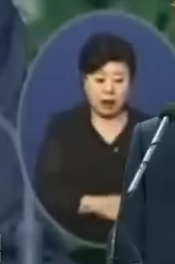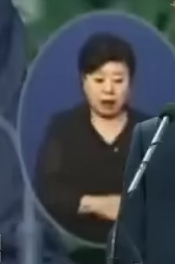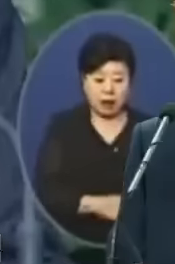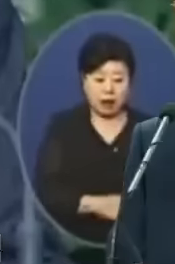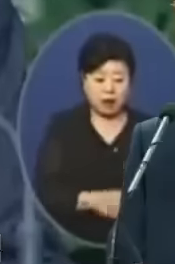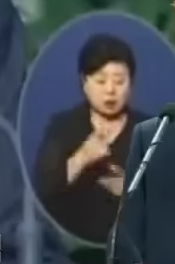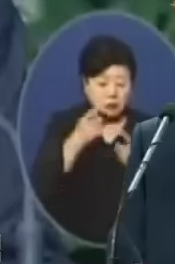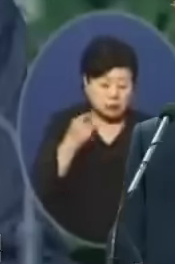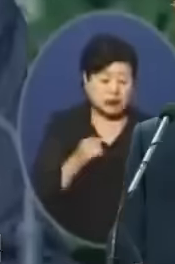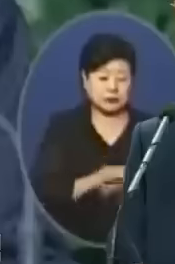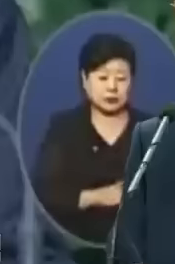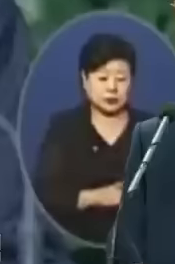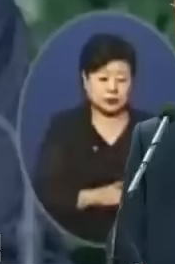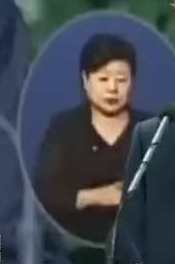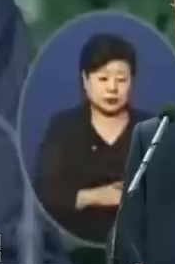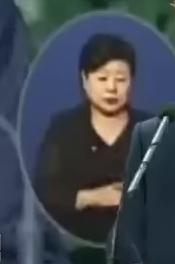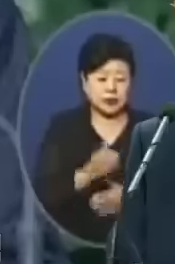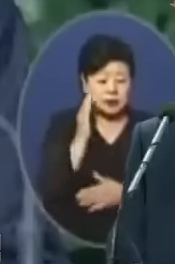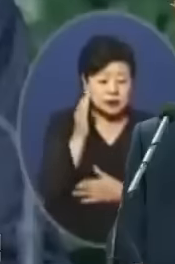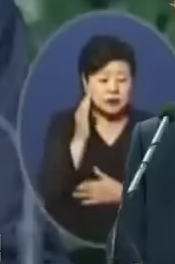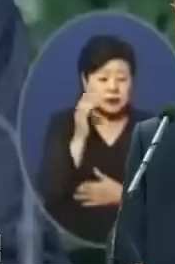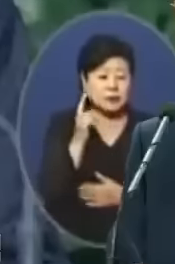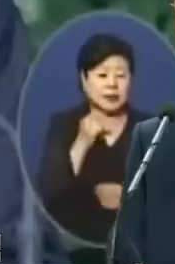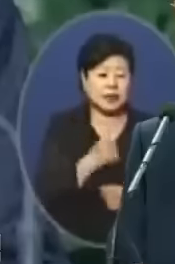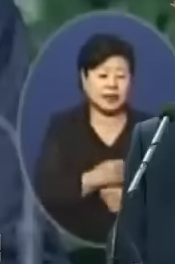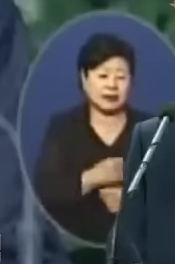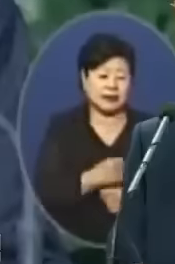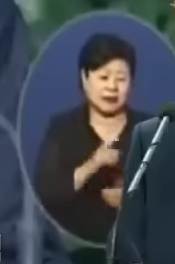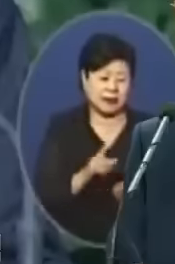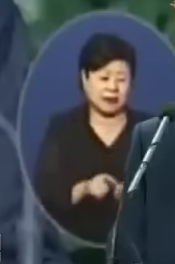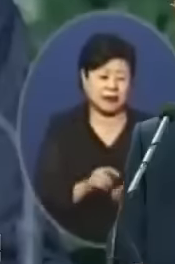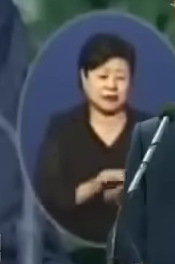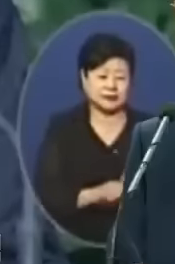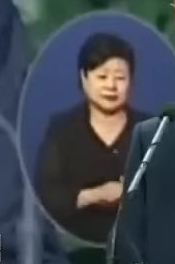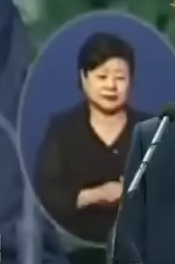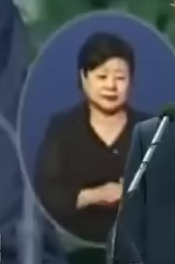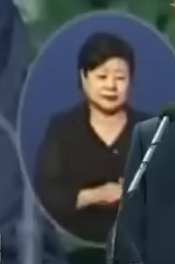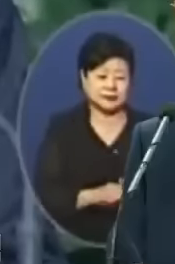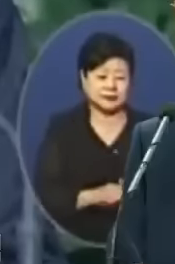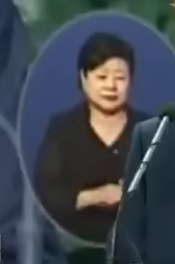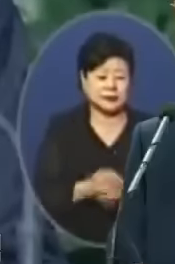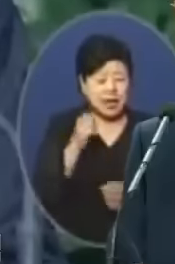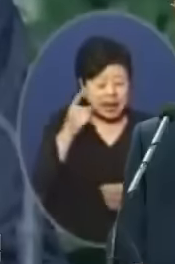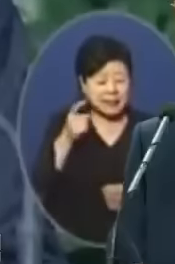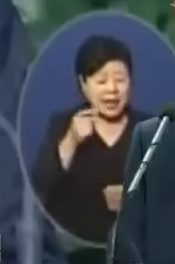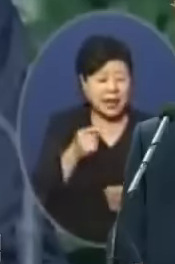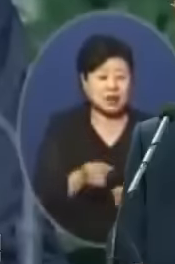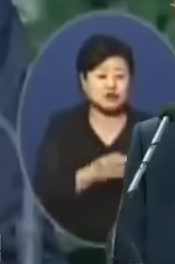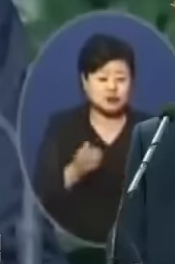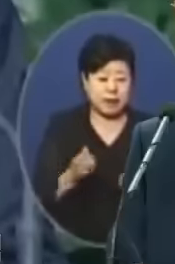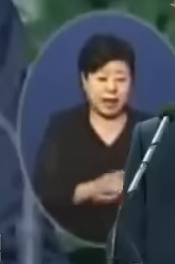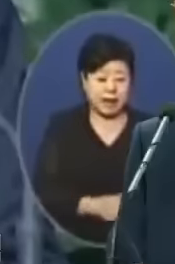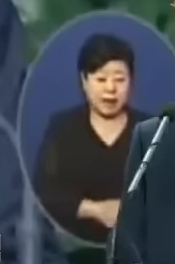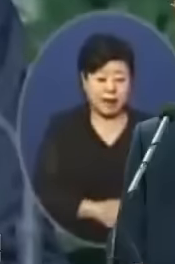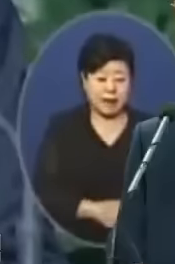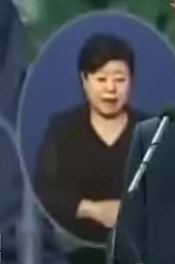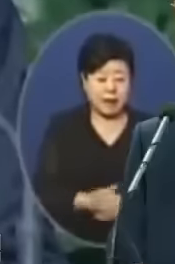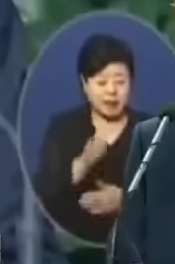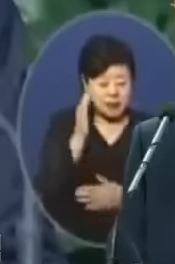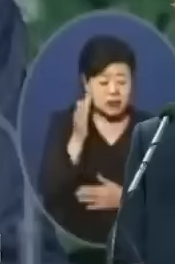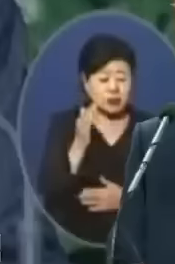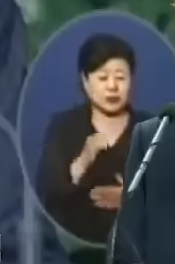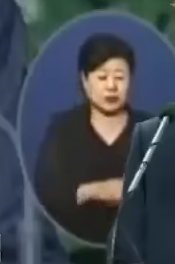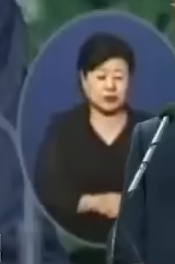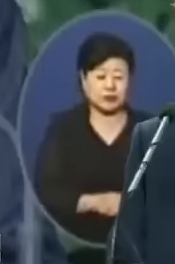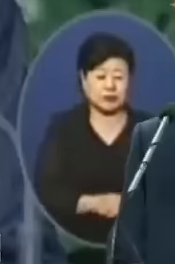저도 솔직한 말로 설교 한편 하는데 적어도 한 달은 걸리는 것입니다. 설교를